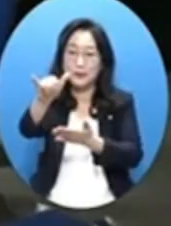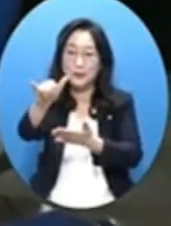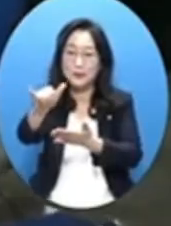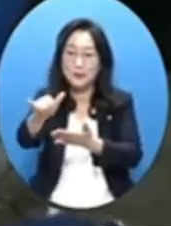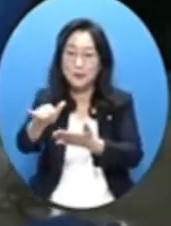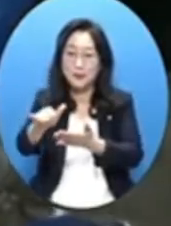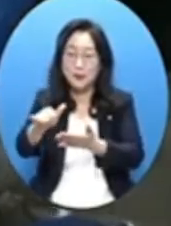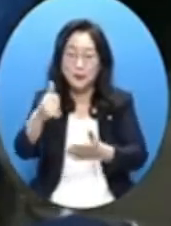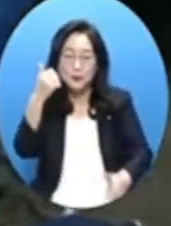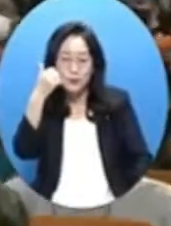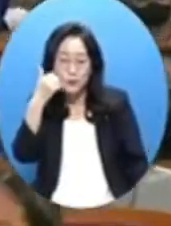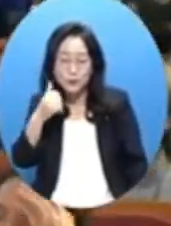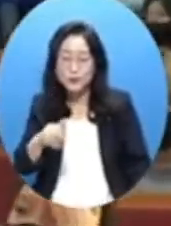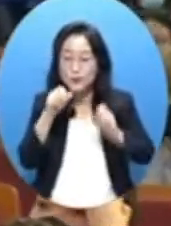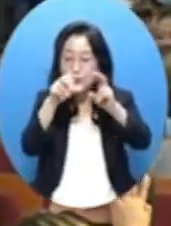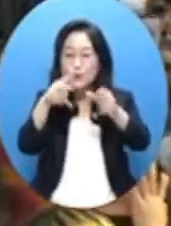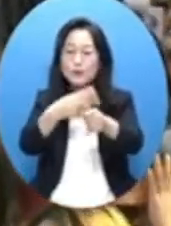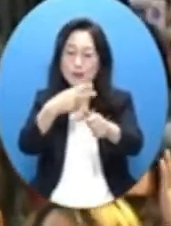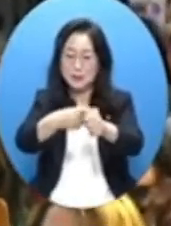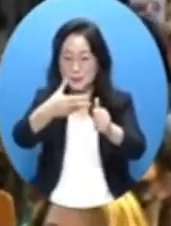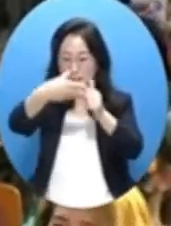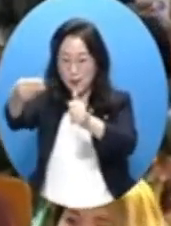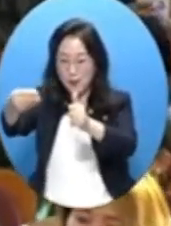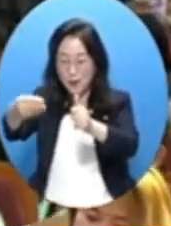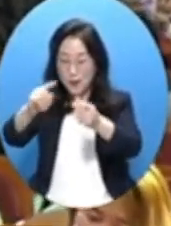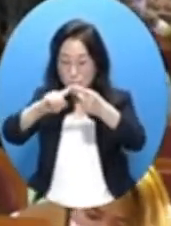선교사님 교회 헌당식도 하고 또